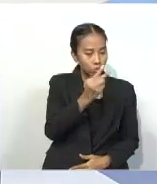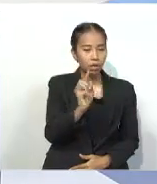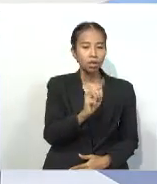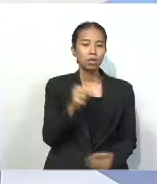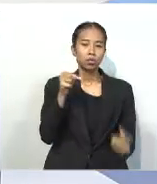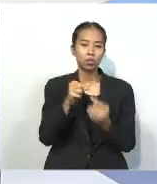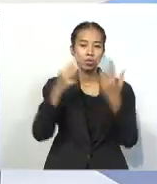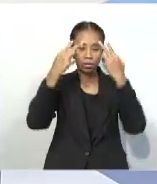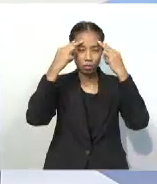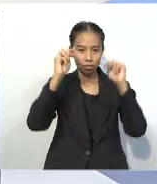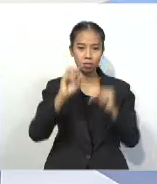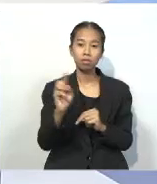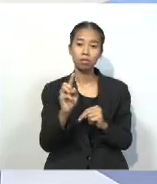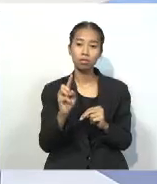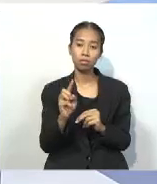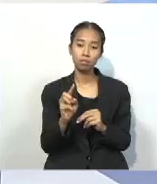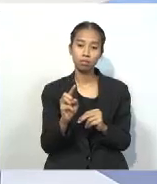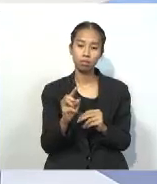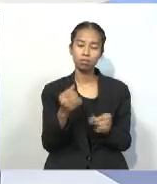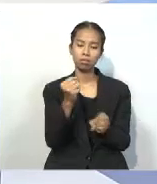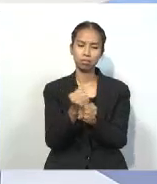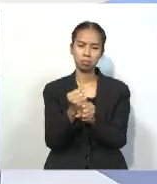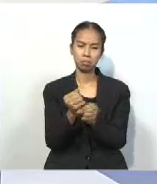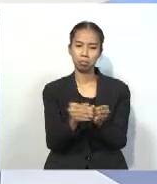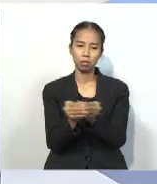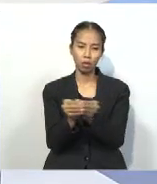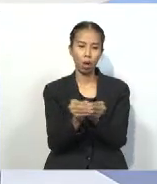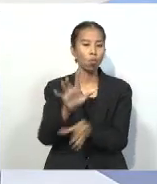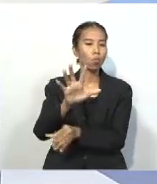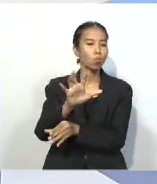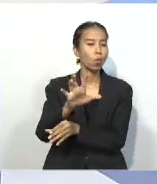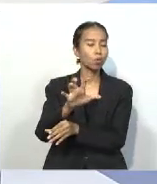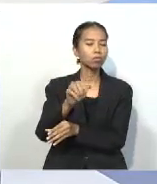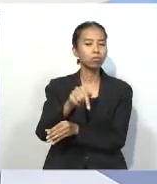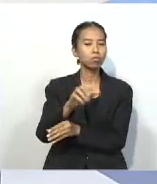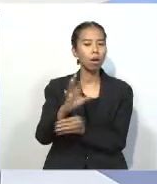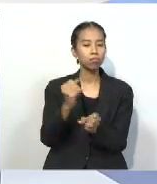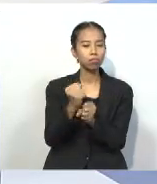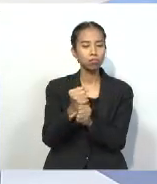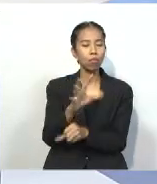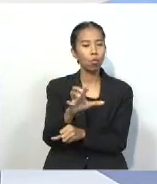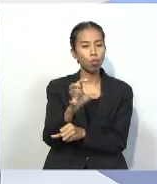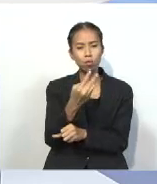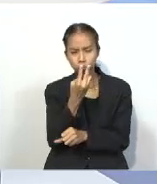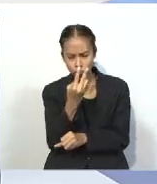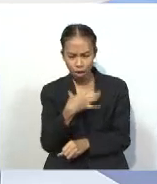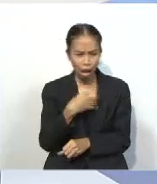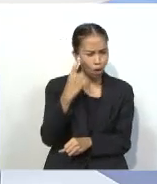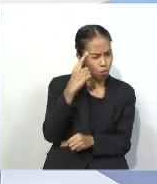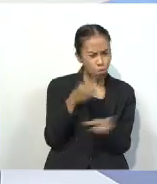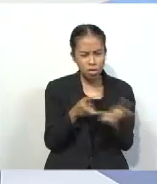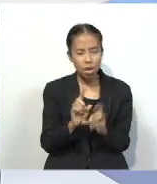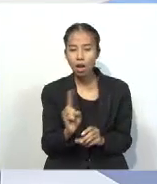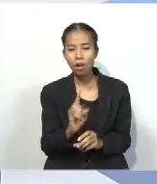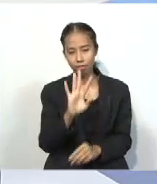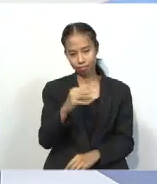ก็คือนายกรัฐมนตรีแสดงฝีมือทำกุ้งจ่อมทรงเครื่องกุ้งจ่อมทรงเครื่องอยากรู้ว่าเป็นอะไรเด ี๋ ยวไปติด